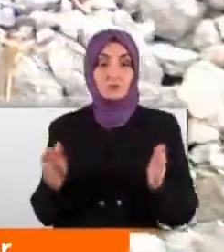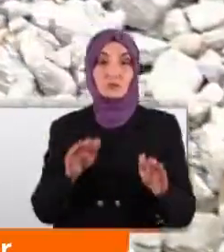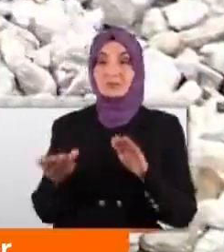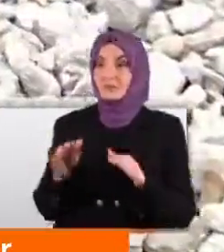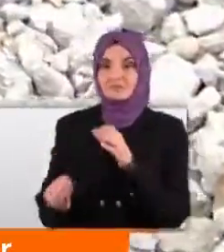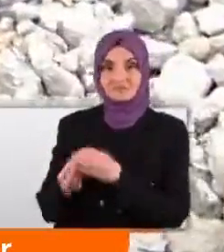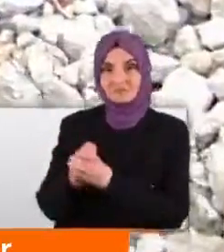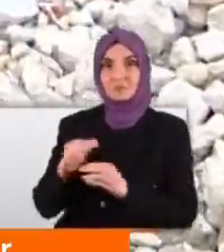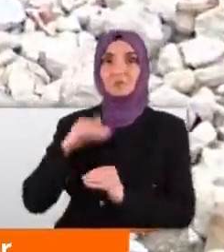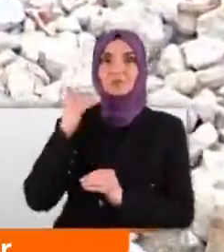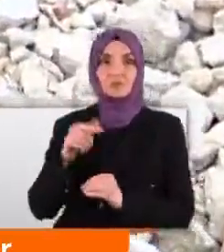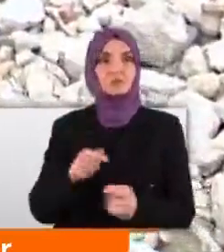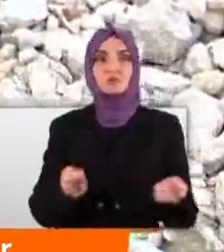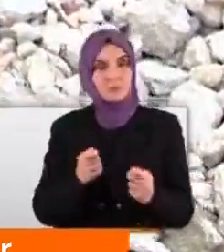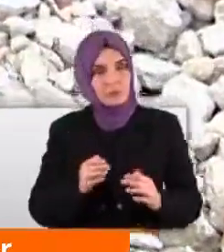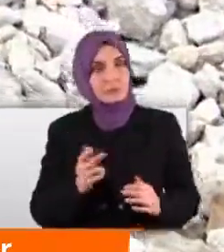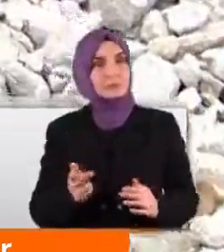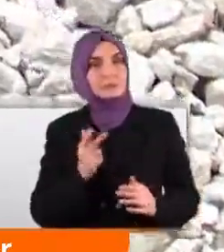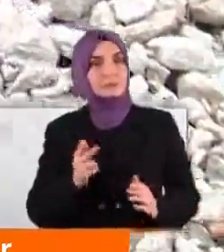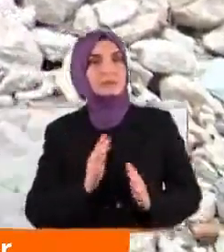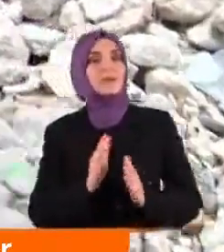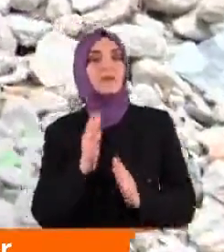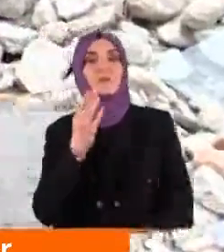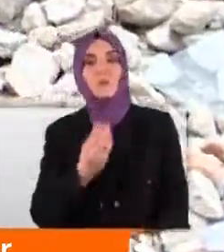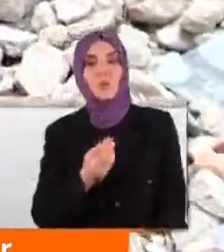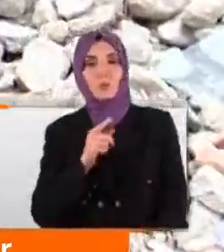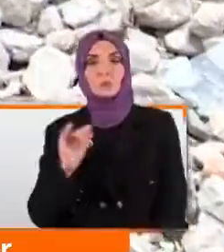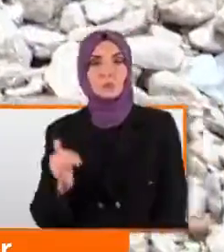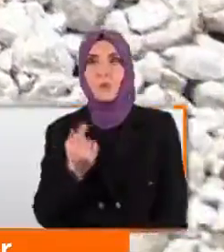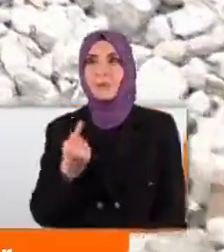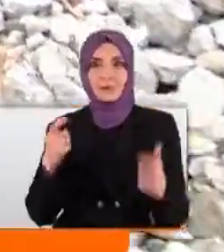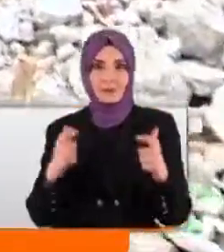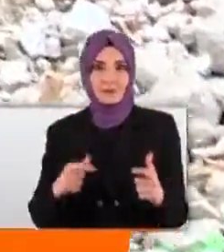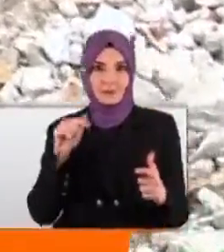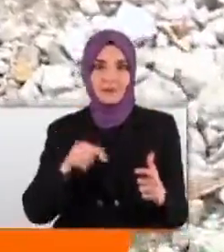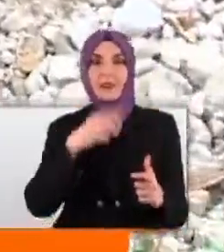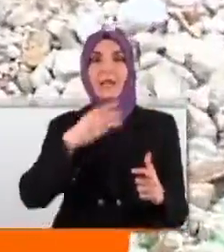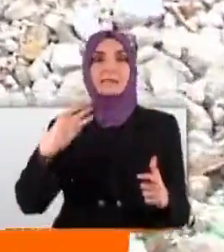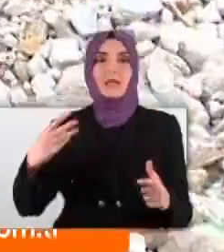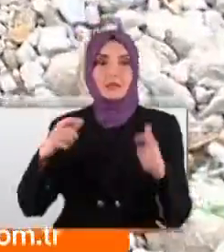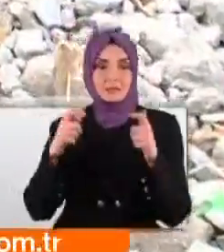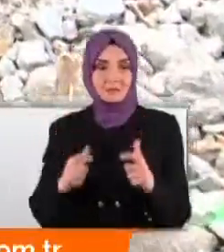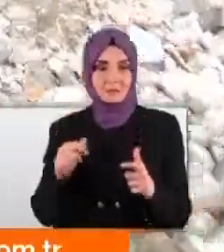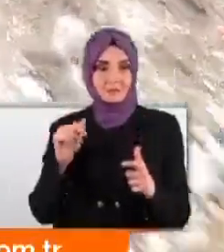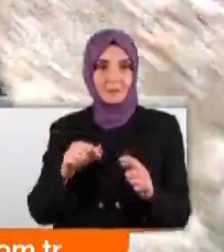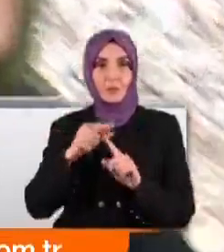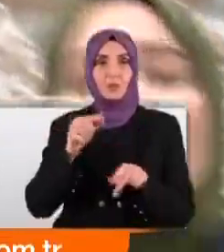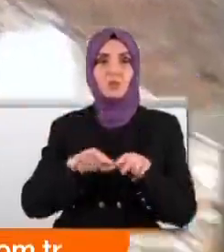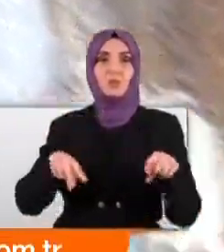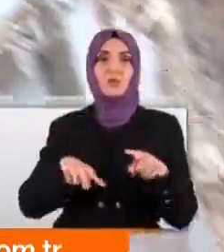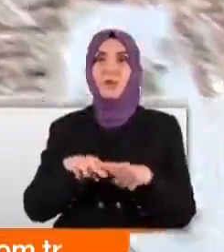verildi. İşte şu anda da o çalışmaların en yoğun geçtiği yerlerden birinde, Esenler'deyiz. Esenler'deki Tuna